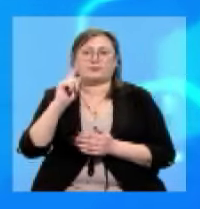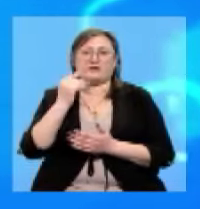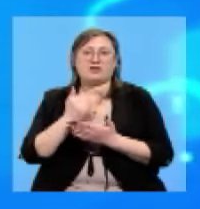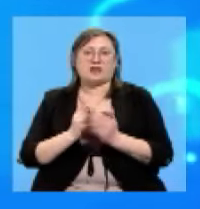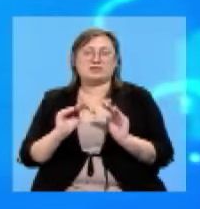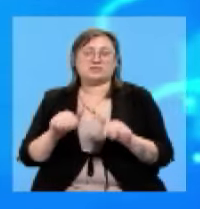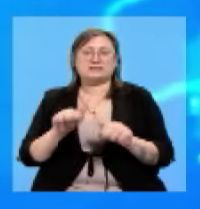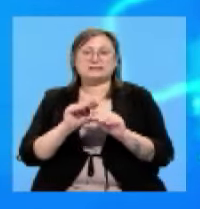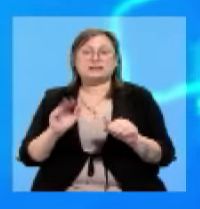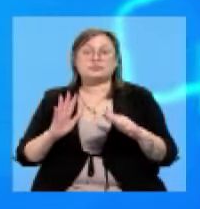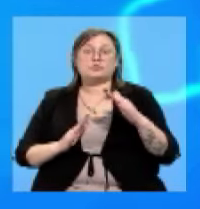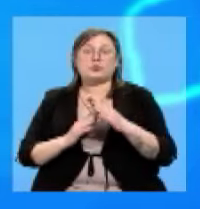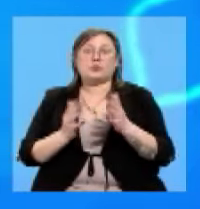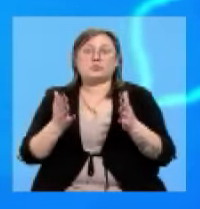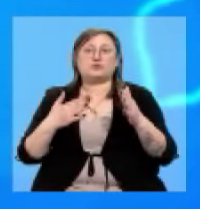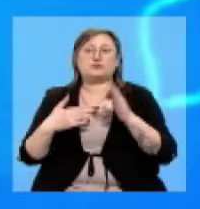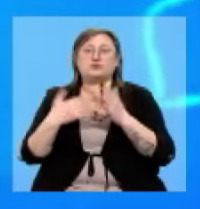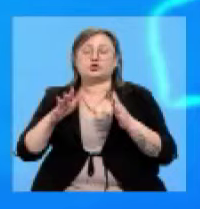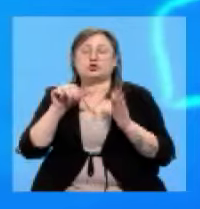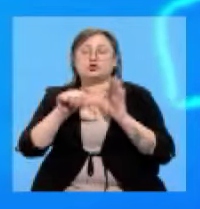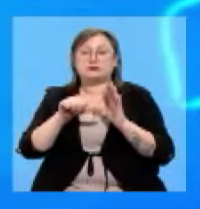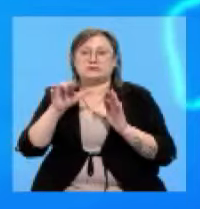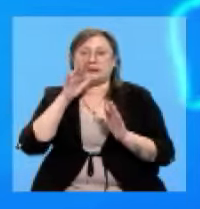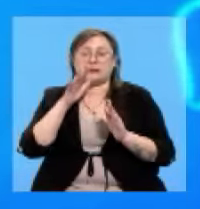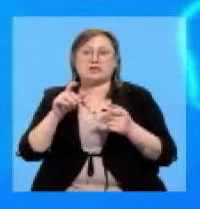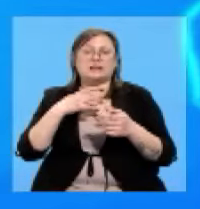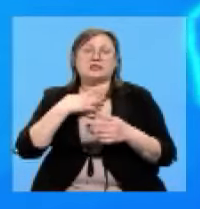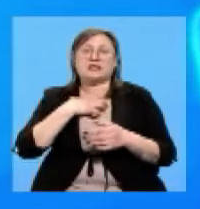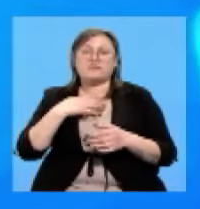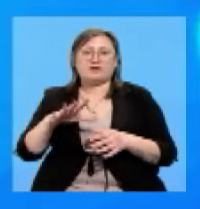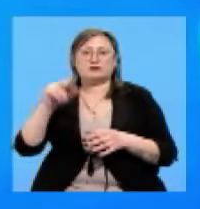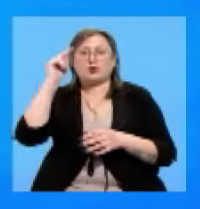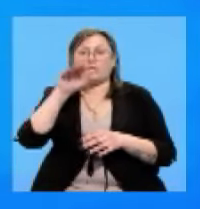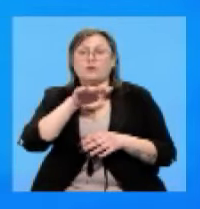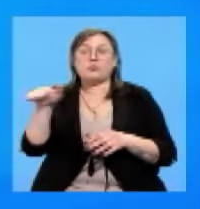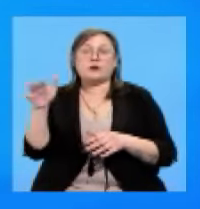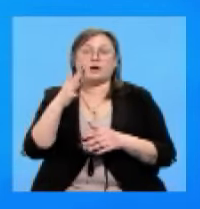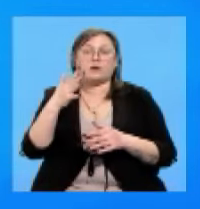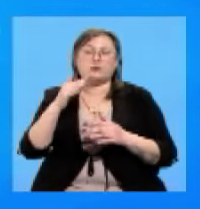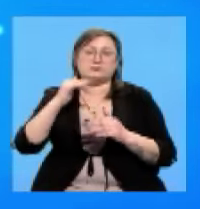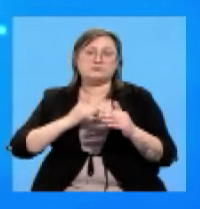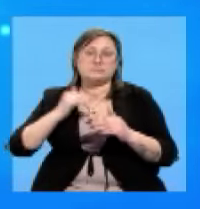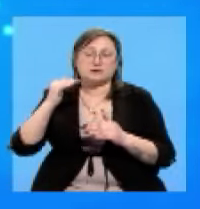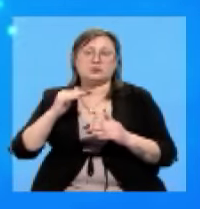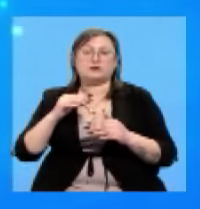сала кетейік, дайындық деңгейіне қарамастан 6 жасқа толған немесе осы жылы толатын балалар